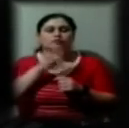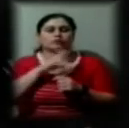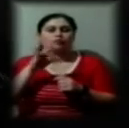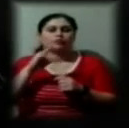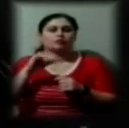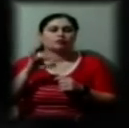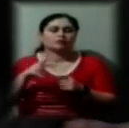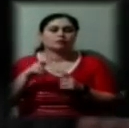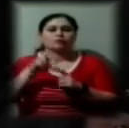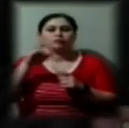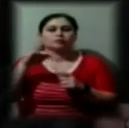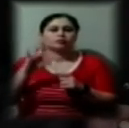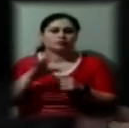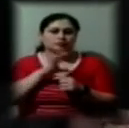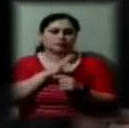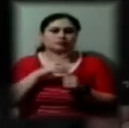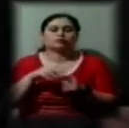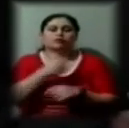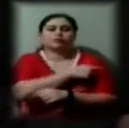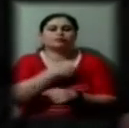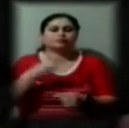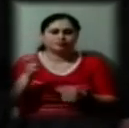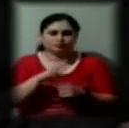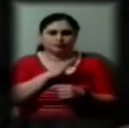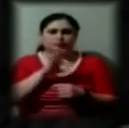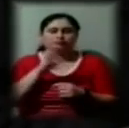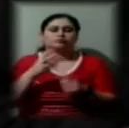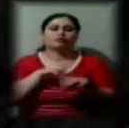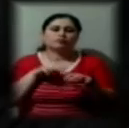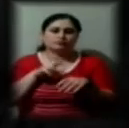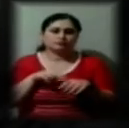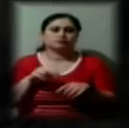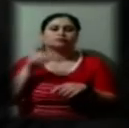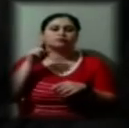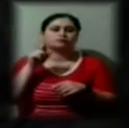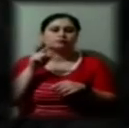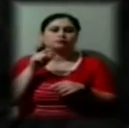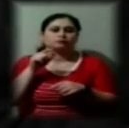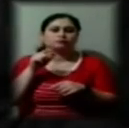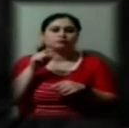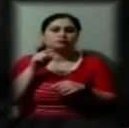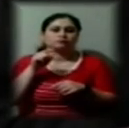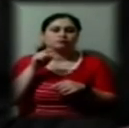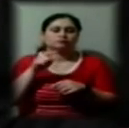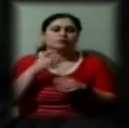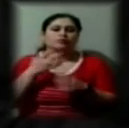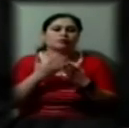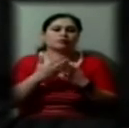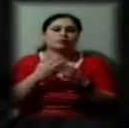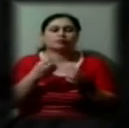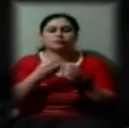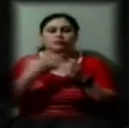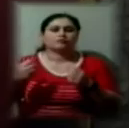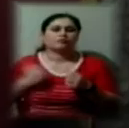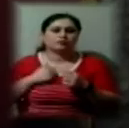потім медична допомога, поліцейські, а там багато поліцейських було. Десь 15 військових, СБУшників, десь 10.